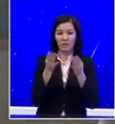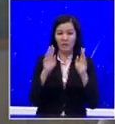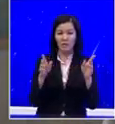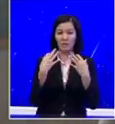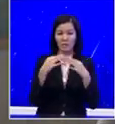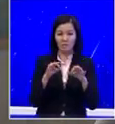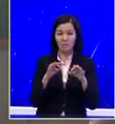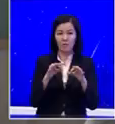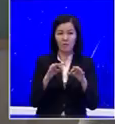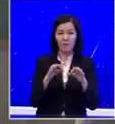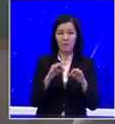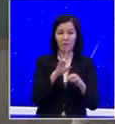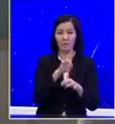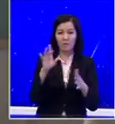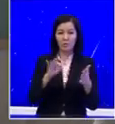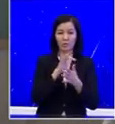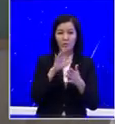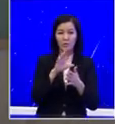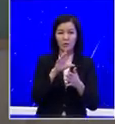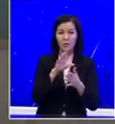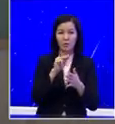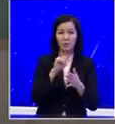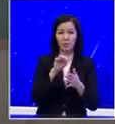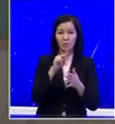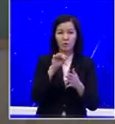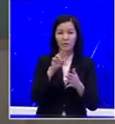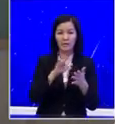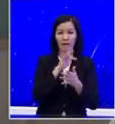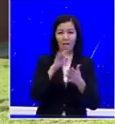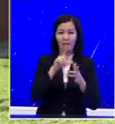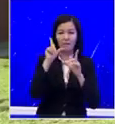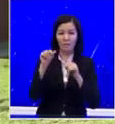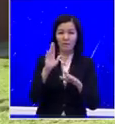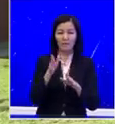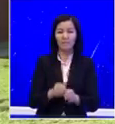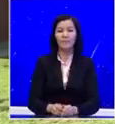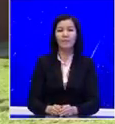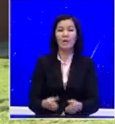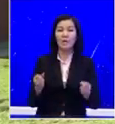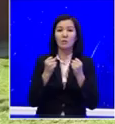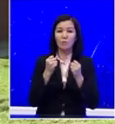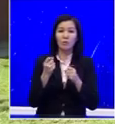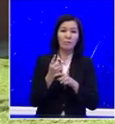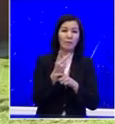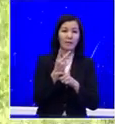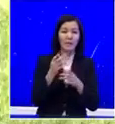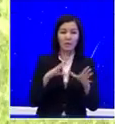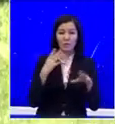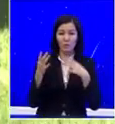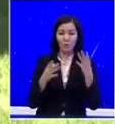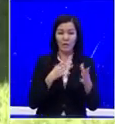онда Астанада Щучинскқа барайын деп отырмын. Ыңғай келсе. Спортшы күніне екі уақыт дайындалады. Сонымен